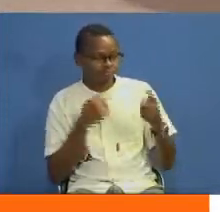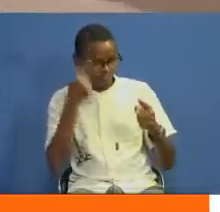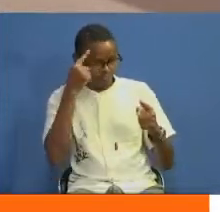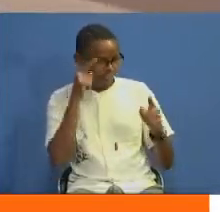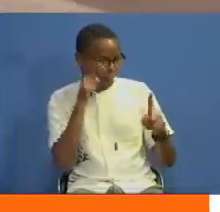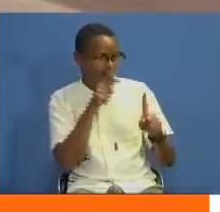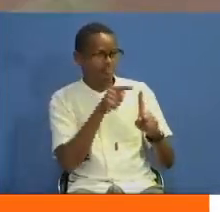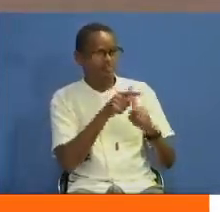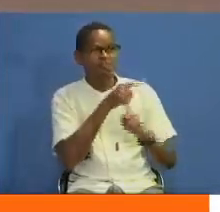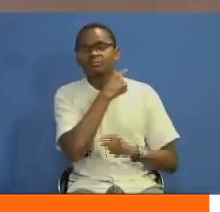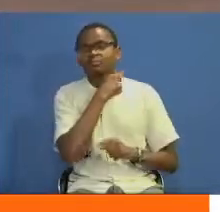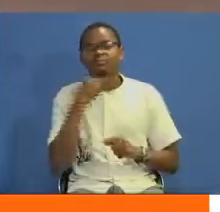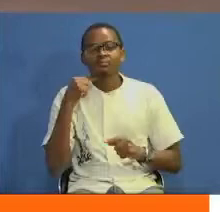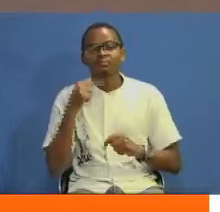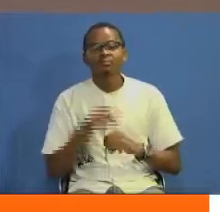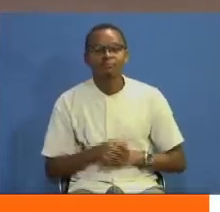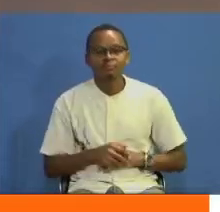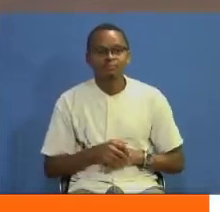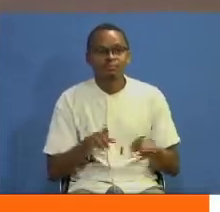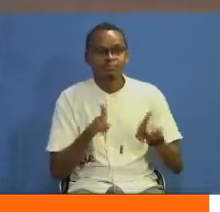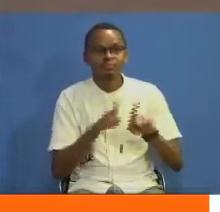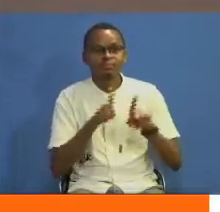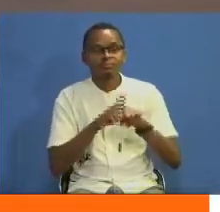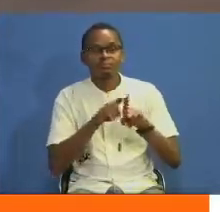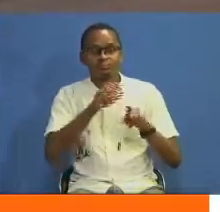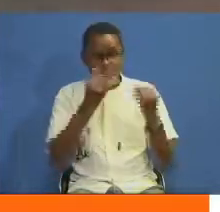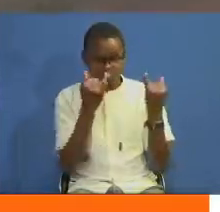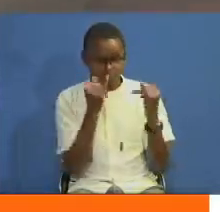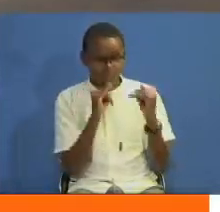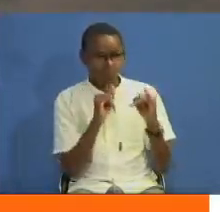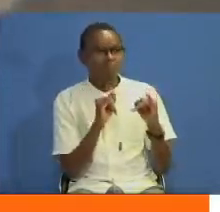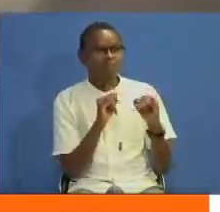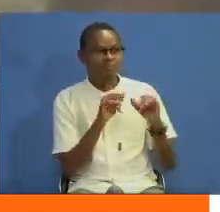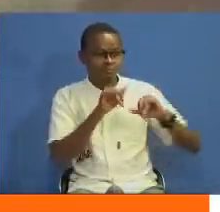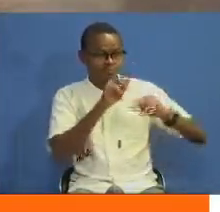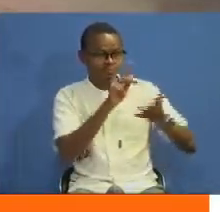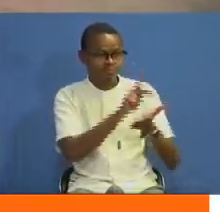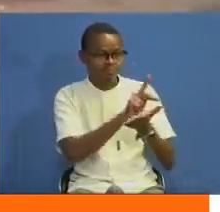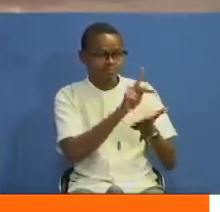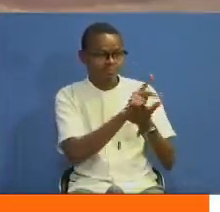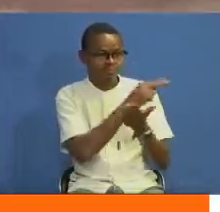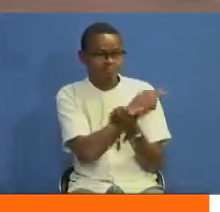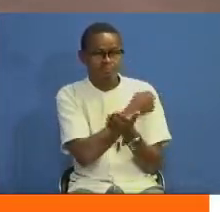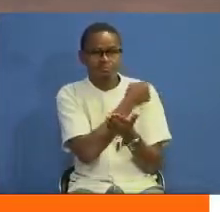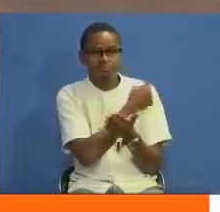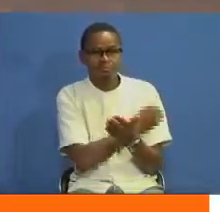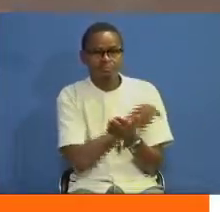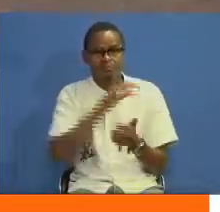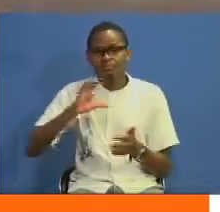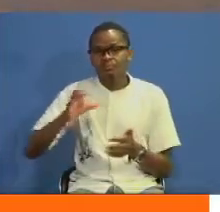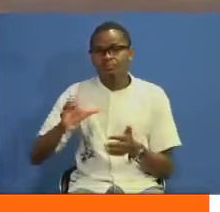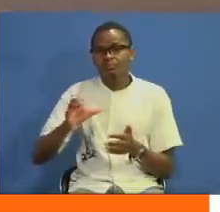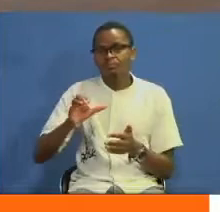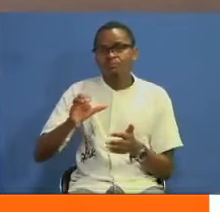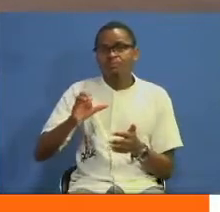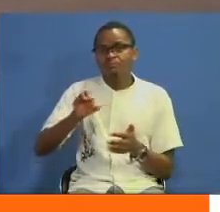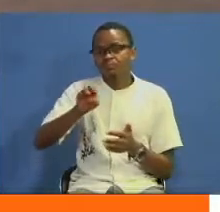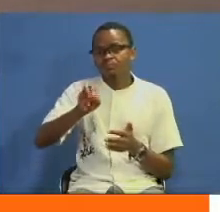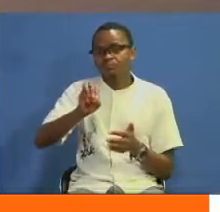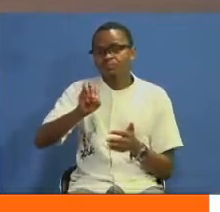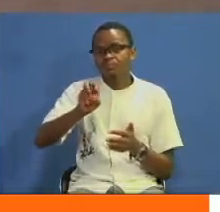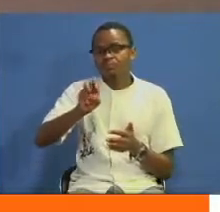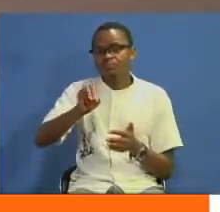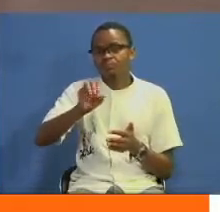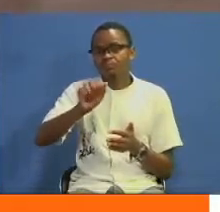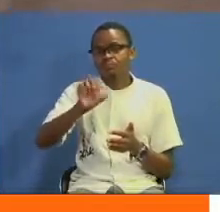wanaolengwa kuuawa. Mwili wa marehemu sasa umehifadhiwa katika hifadhi ya hospitali ya kaunti ndogo ya Nyamache